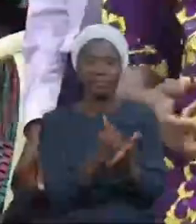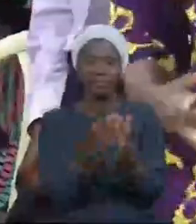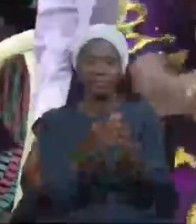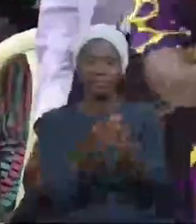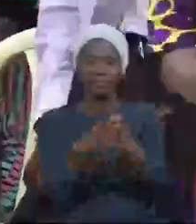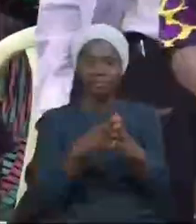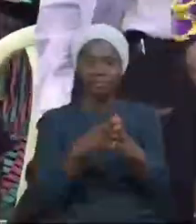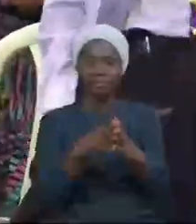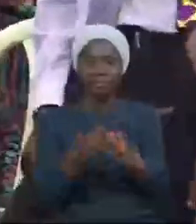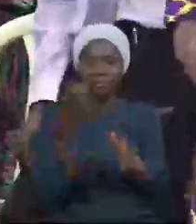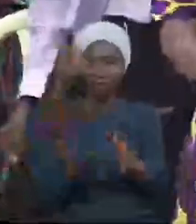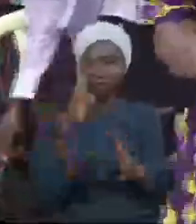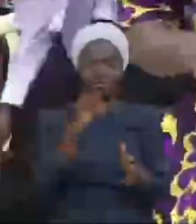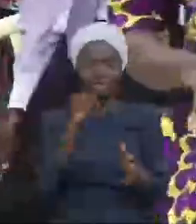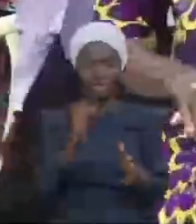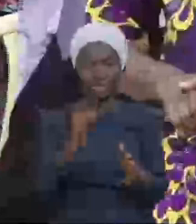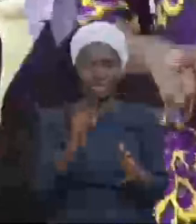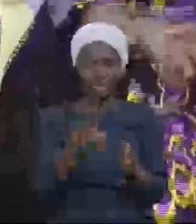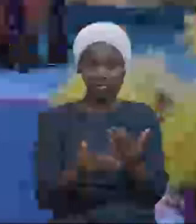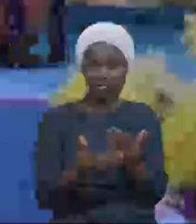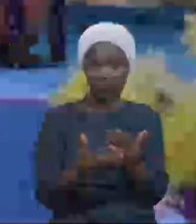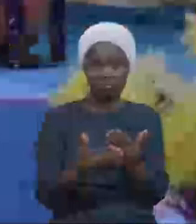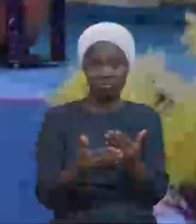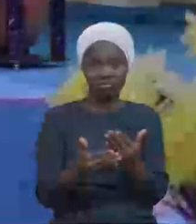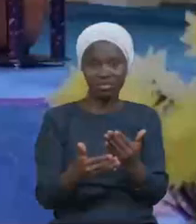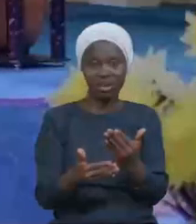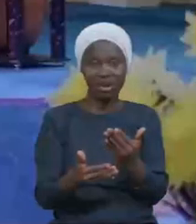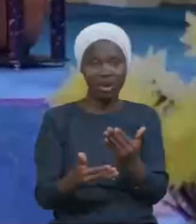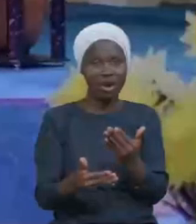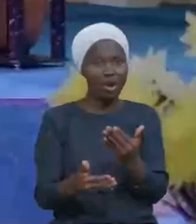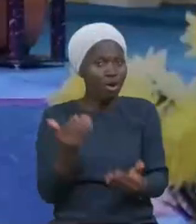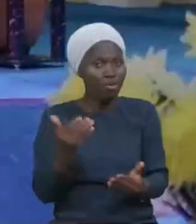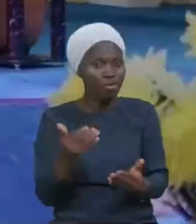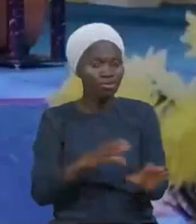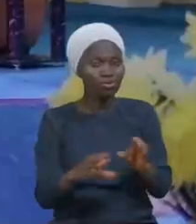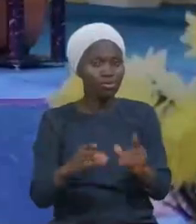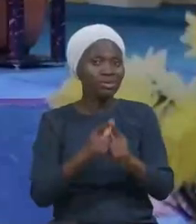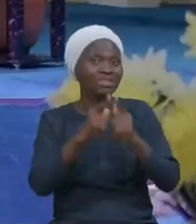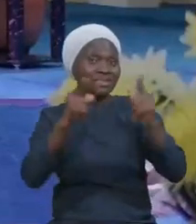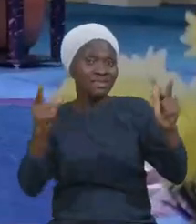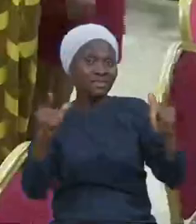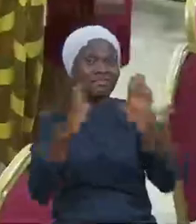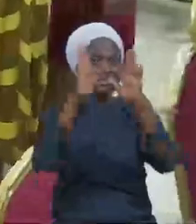Dieu est sur le point de faire un grand miracle dans ta vie.